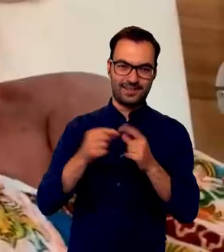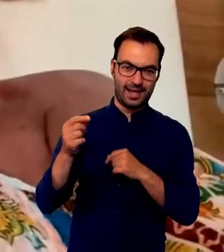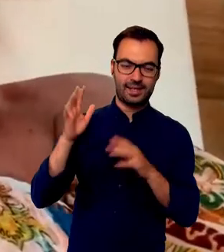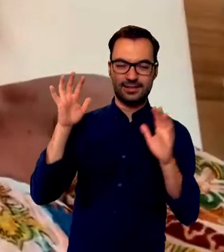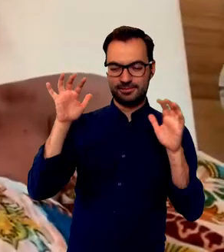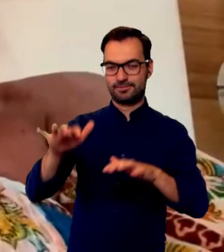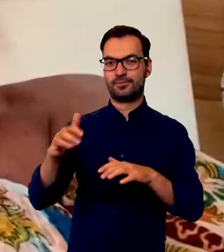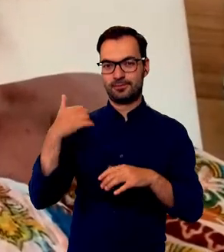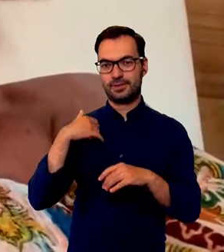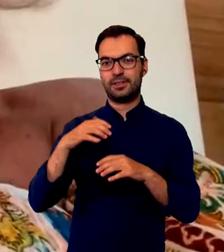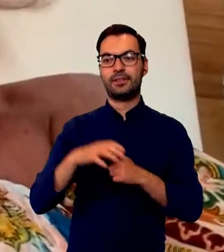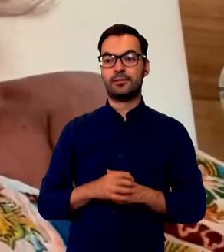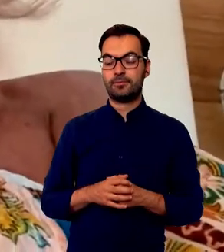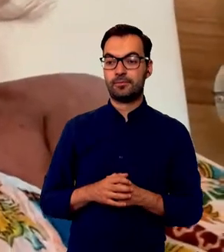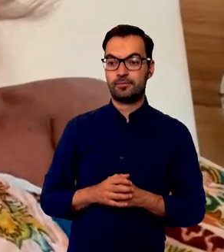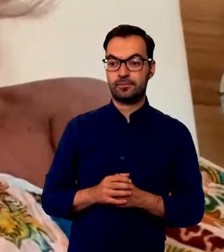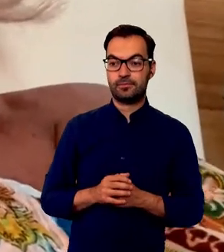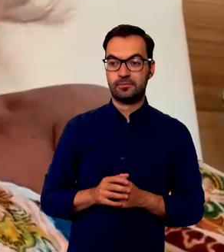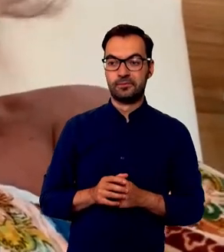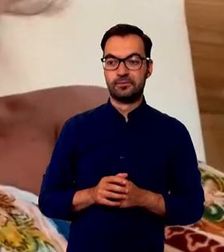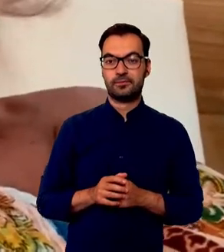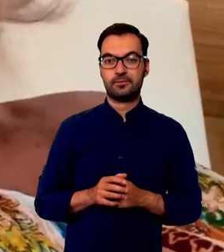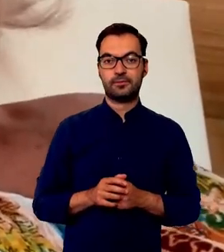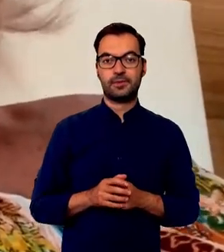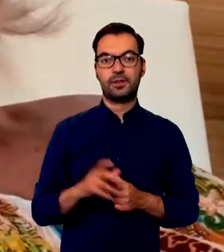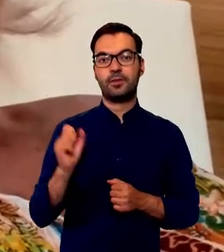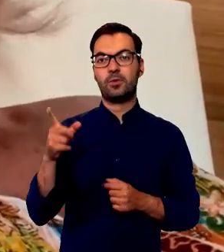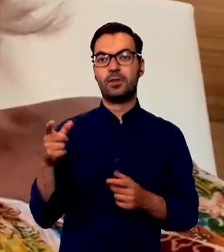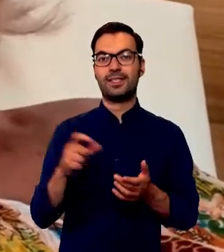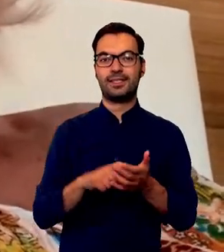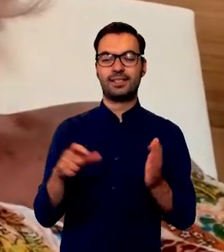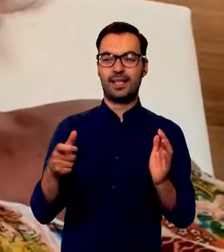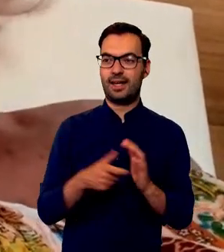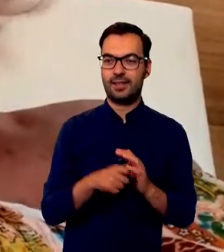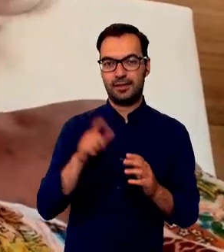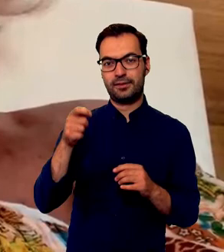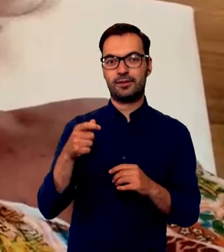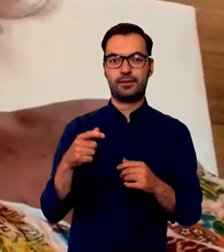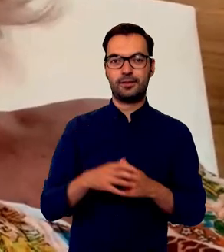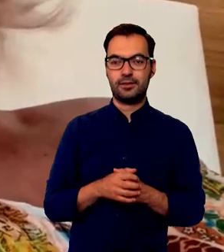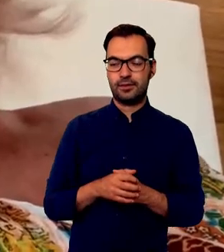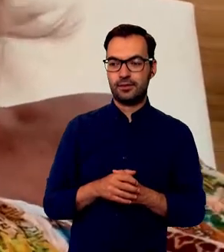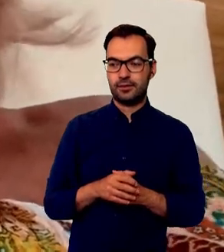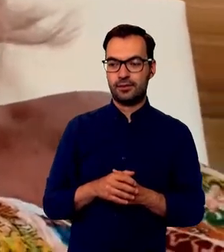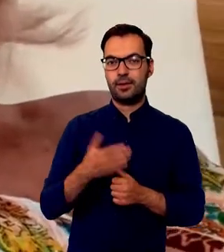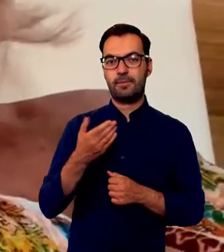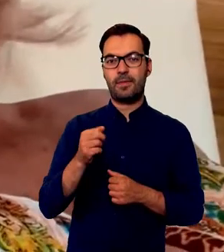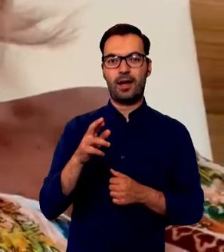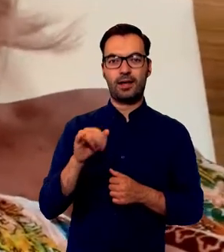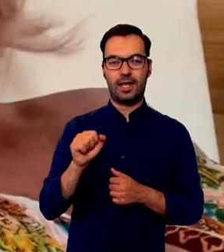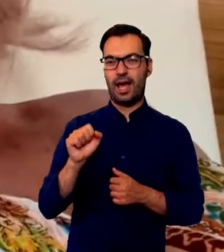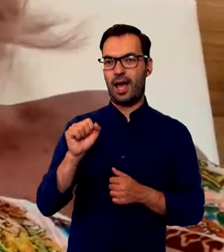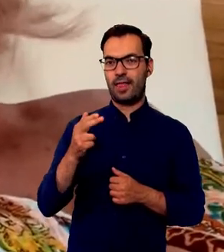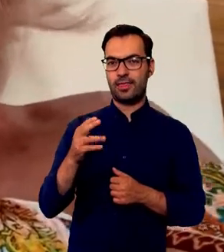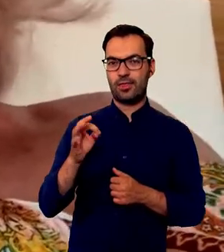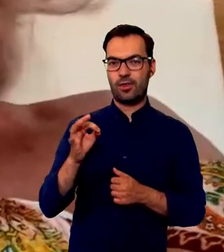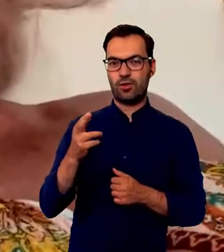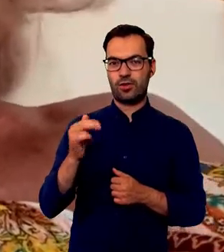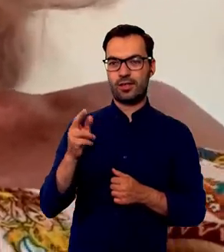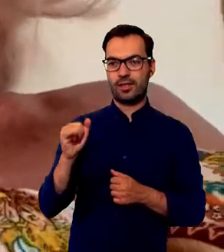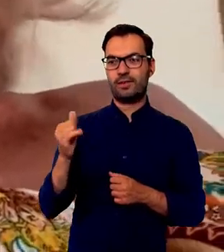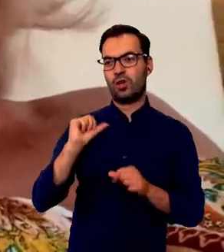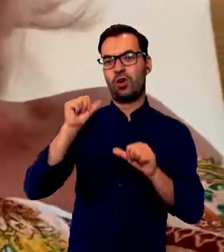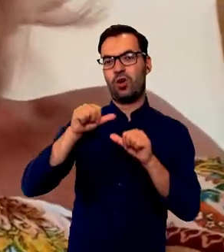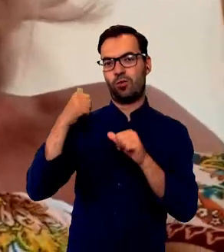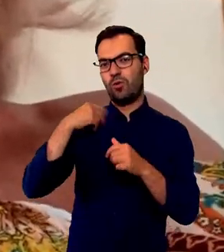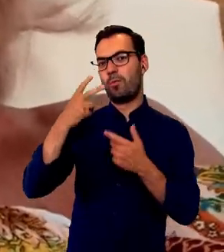generalnie wszystkie top gwiazdy. Są tam sale takie, które się nazywają salami Marii. Antoniny. W salach Marii Antoniny co roku mieliśmy swój